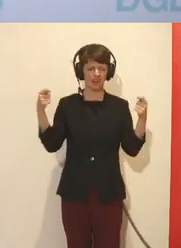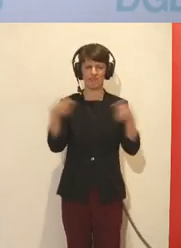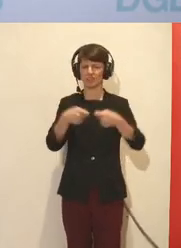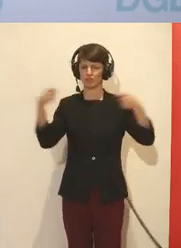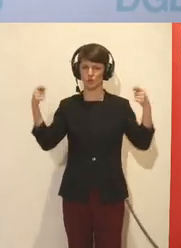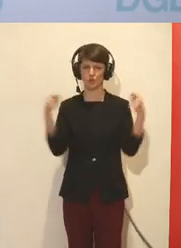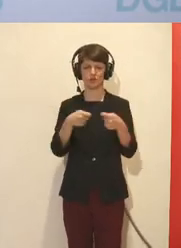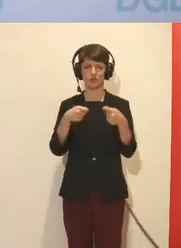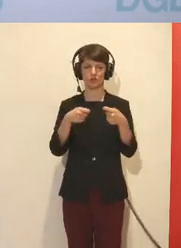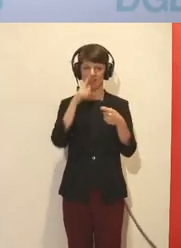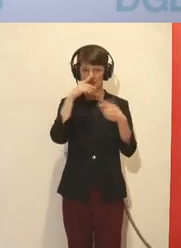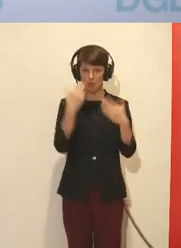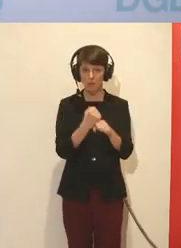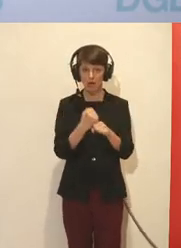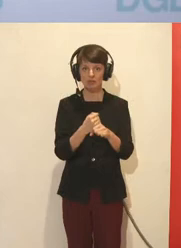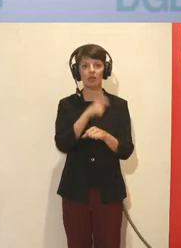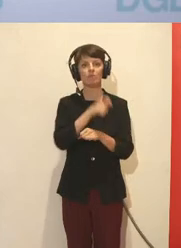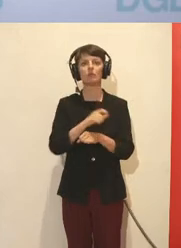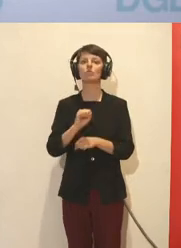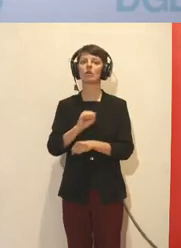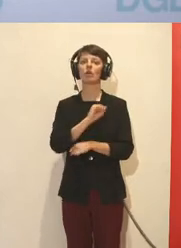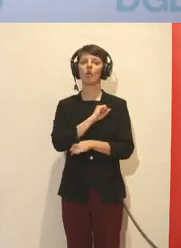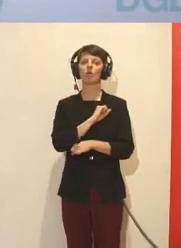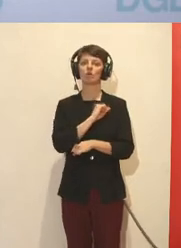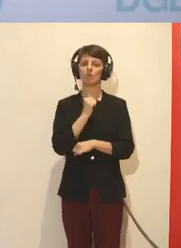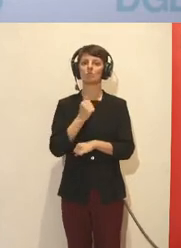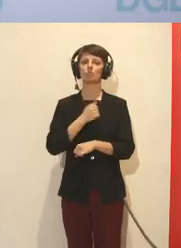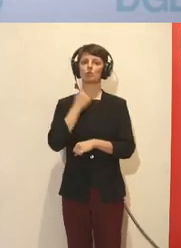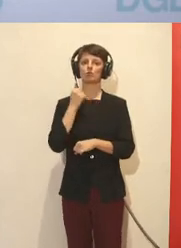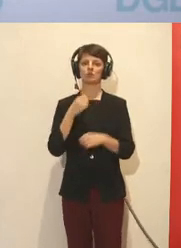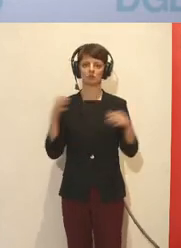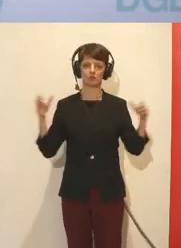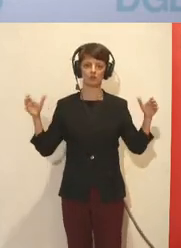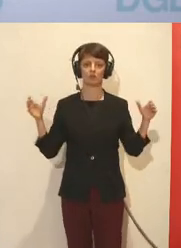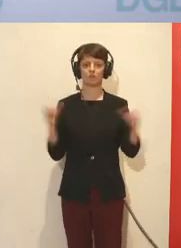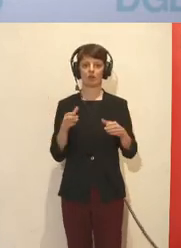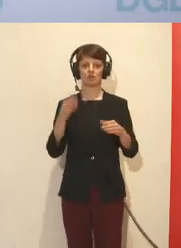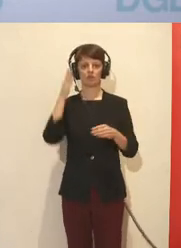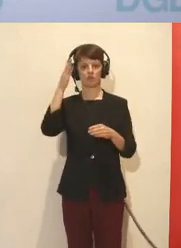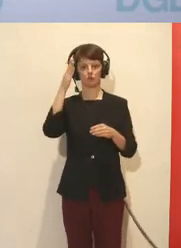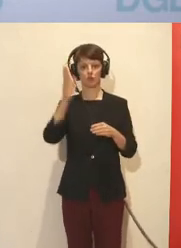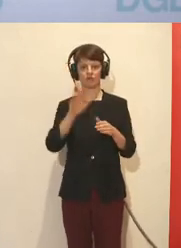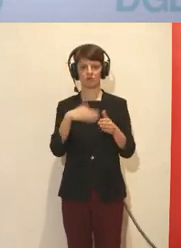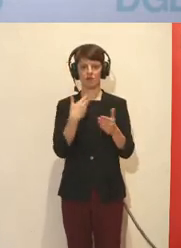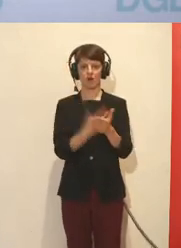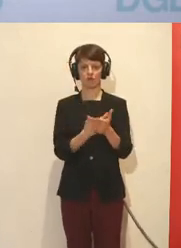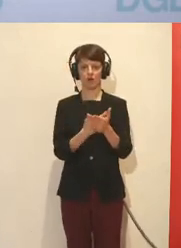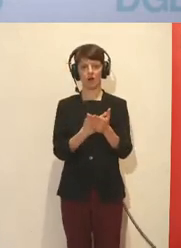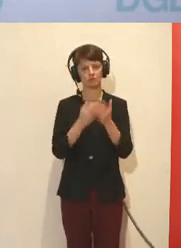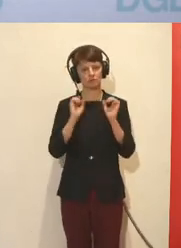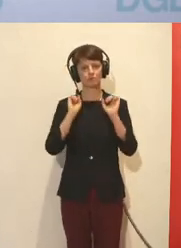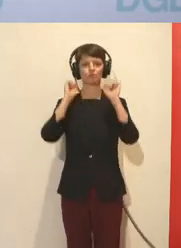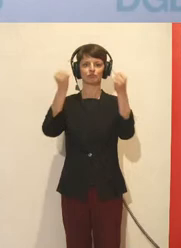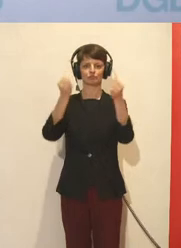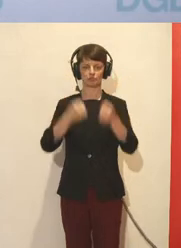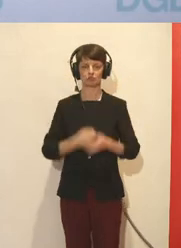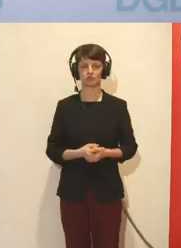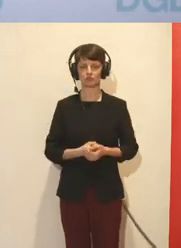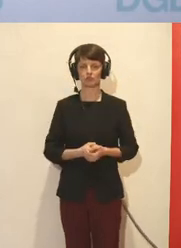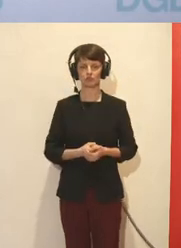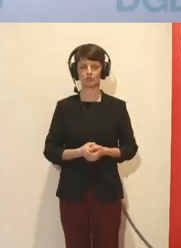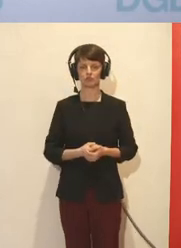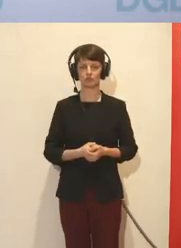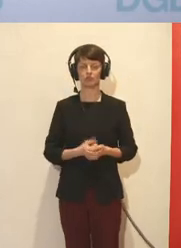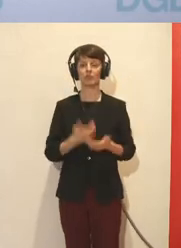erleben ja es lohnt sich mutig gemeinsam zukunftsaufgaben anzupacken und